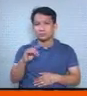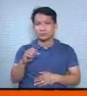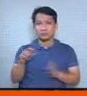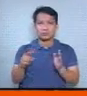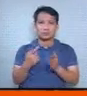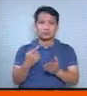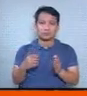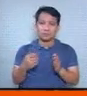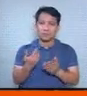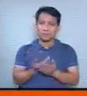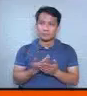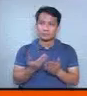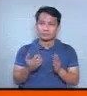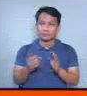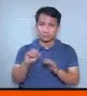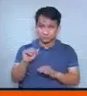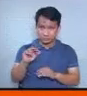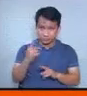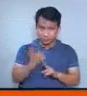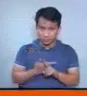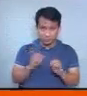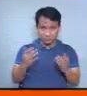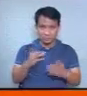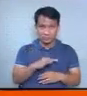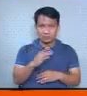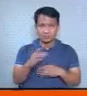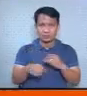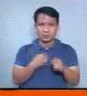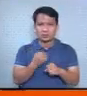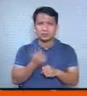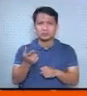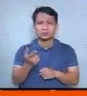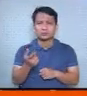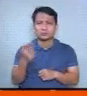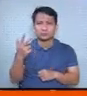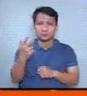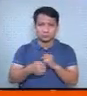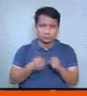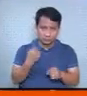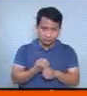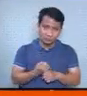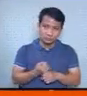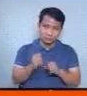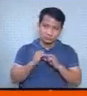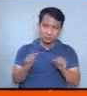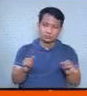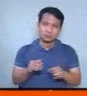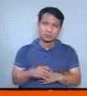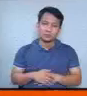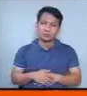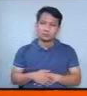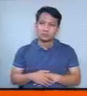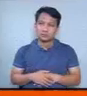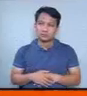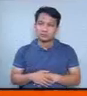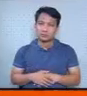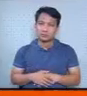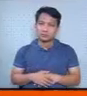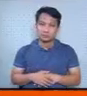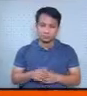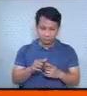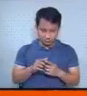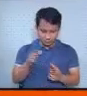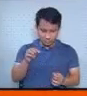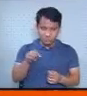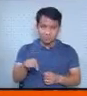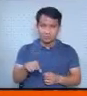po ito. 13-month pay, wala. Wala rin po, sir. Ilang taon na kayo sa kumpanya? Mag 3 years na po, sir. Ganito lang ay doon yung payslip namin. Anong klase